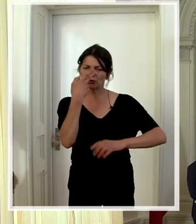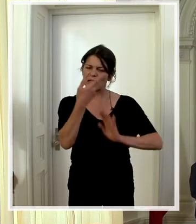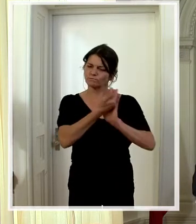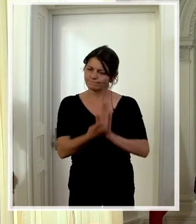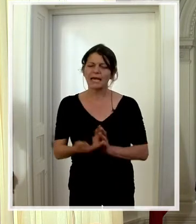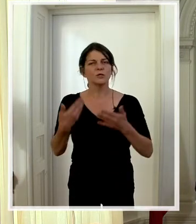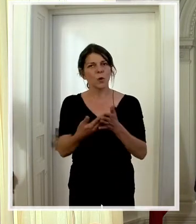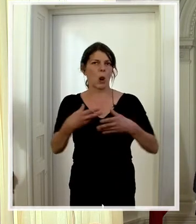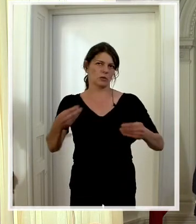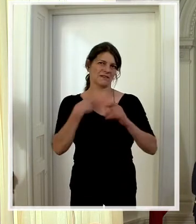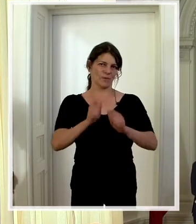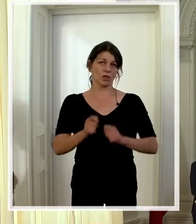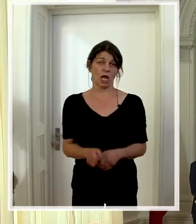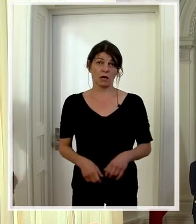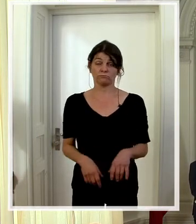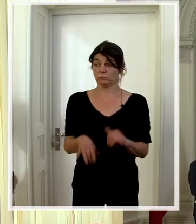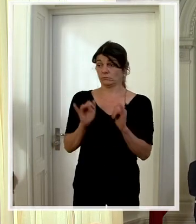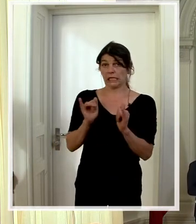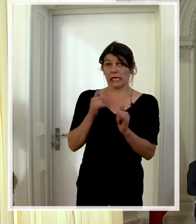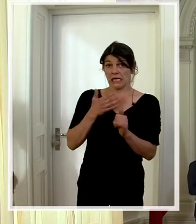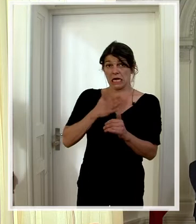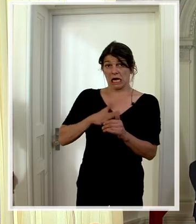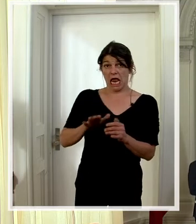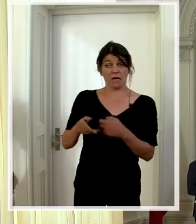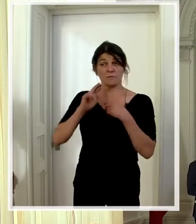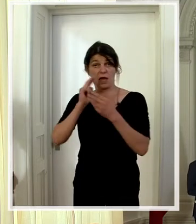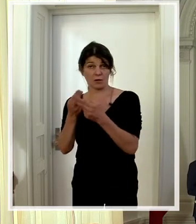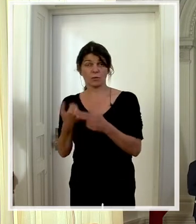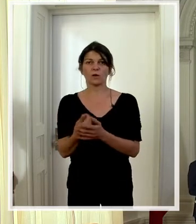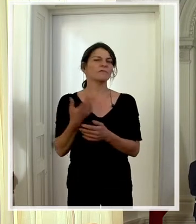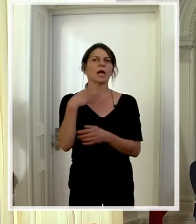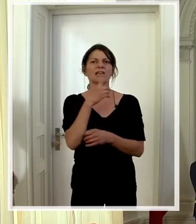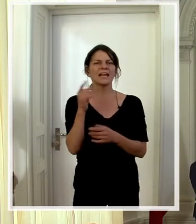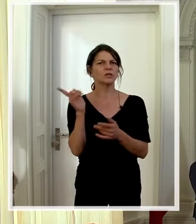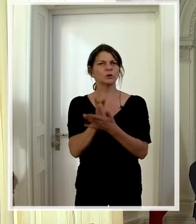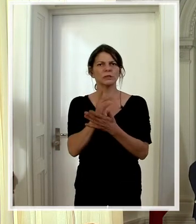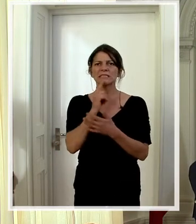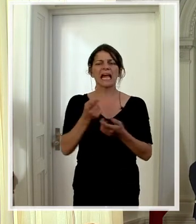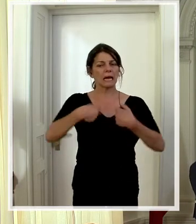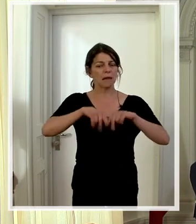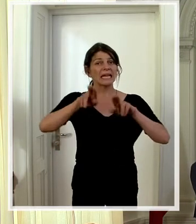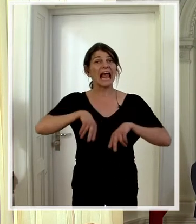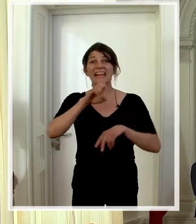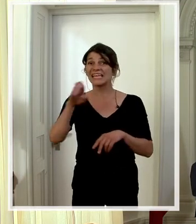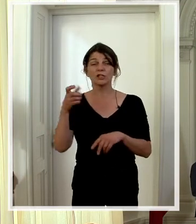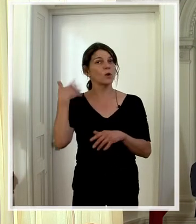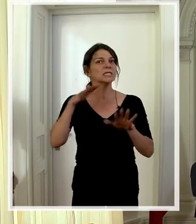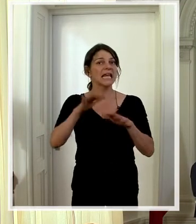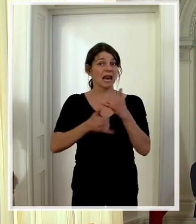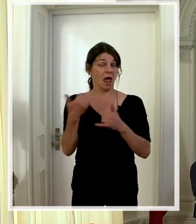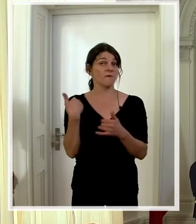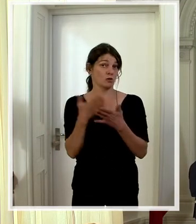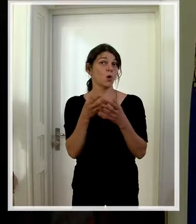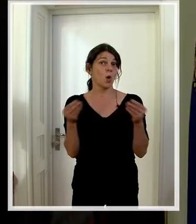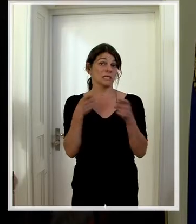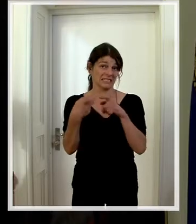Ja, gang darauf ein kurz. Es ist ja so, der Daniel hat schon ausgeführt aus dem Gemeinderat in Eschen, wo vor 10 Jahren schon die Lösung diskutiert